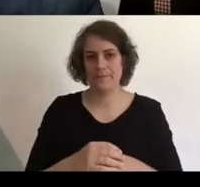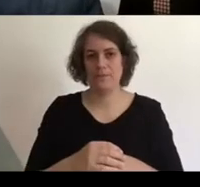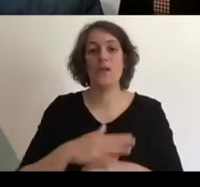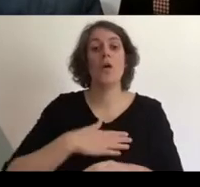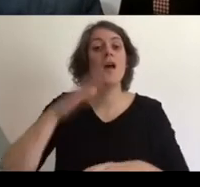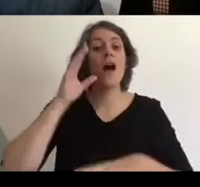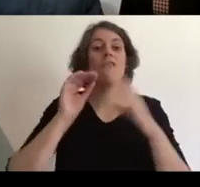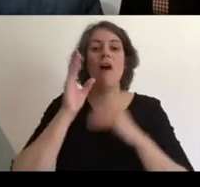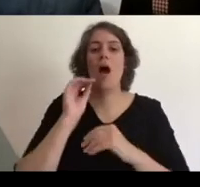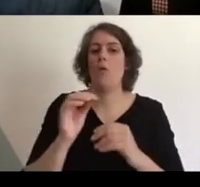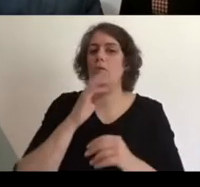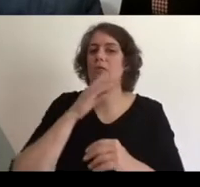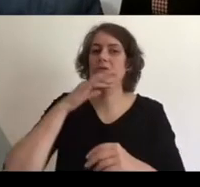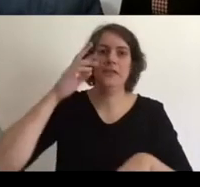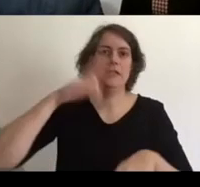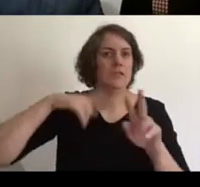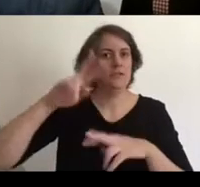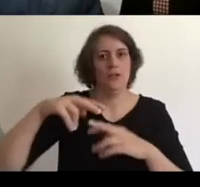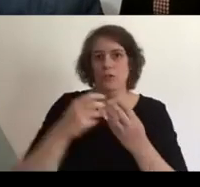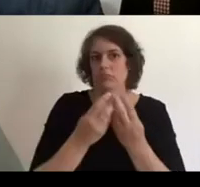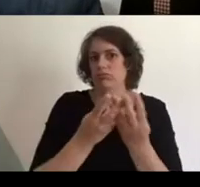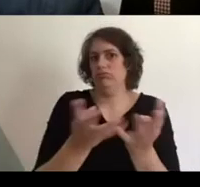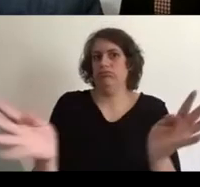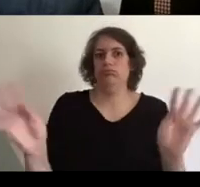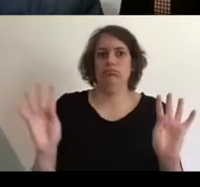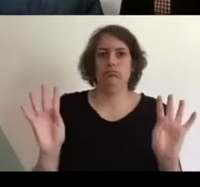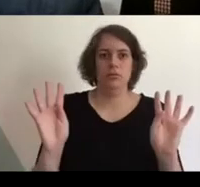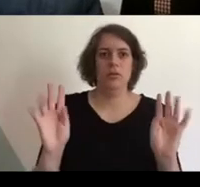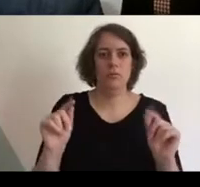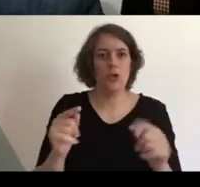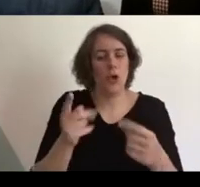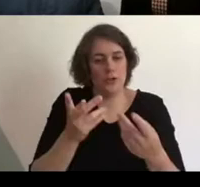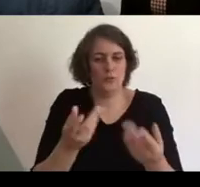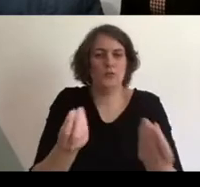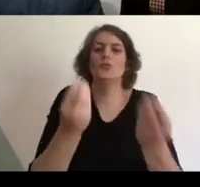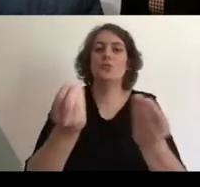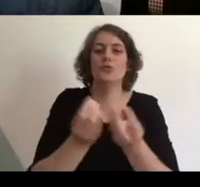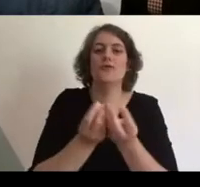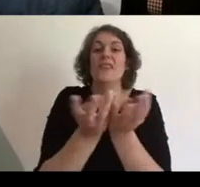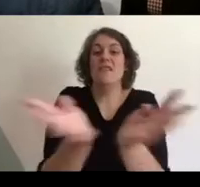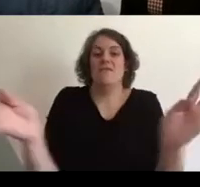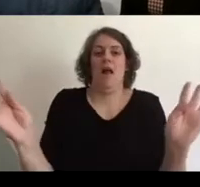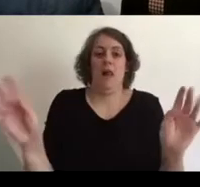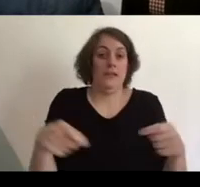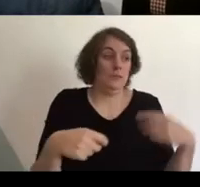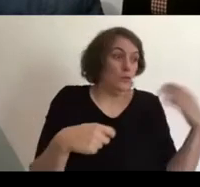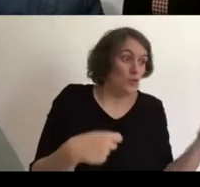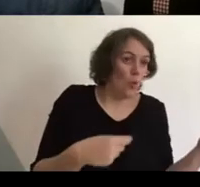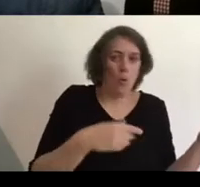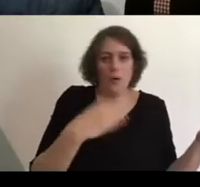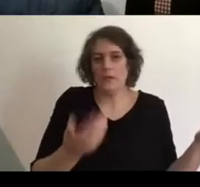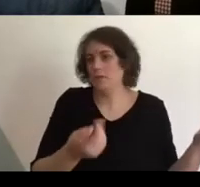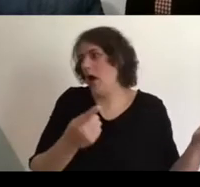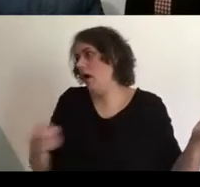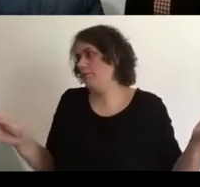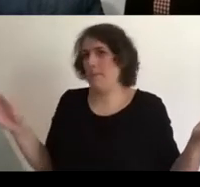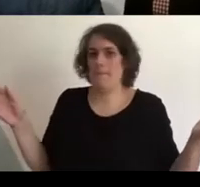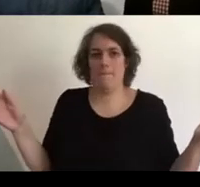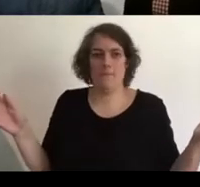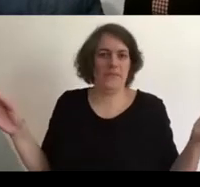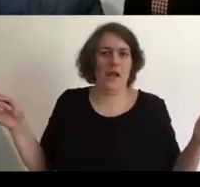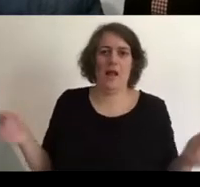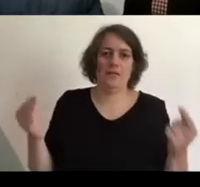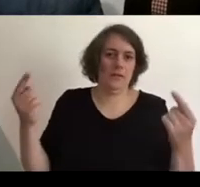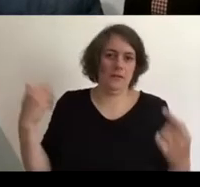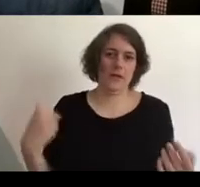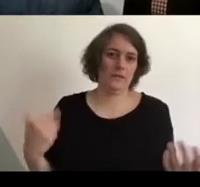vielfältig, so vielfältig wie eben Vielfalt auch so ist. Das heißt, wir sind in der Realität tatsächlich leider nicht